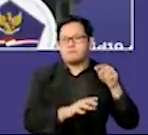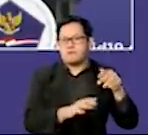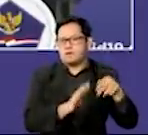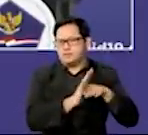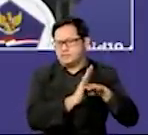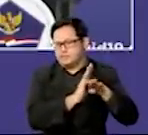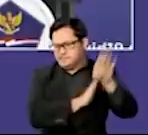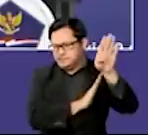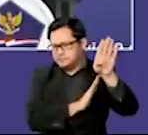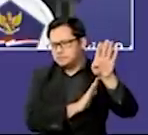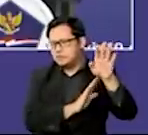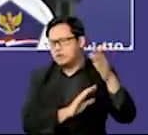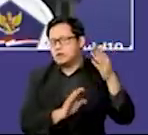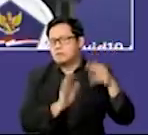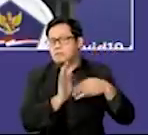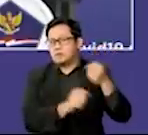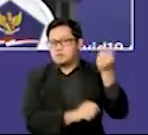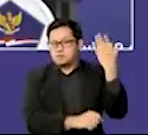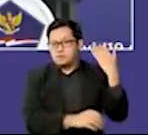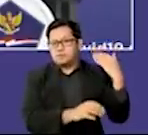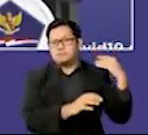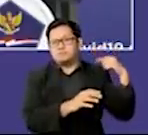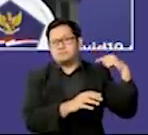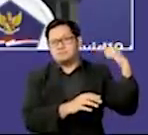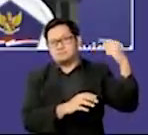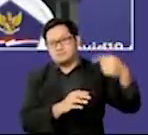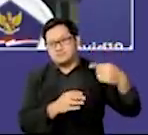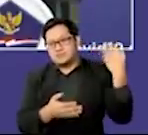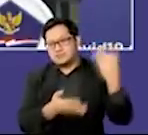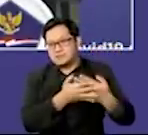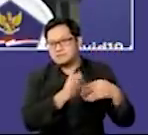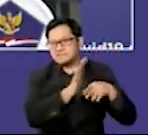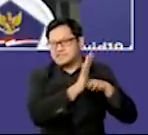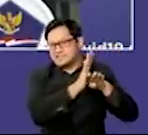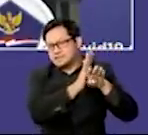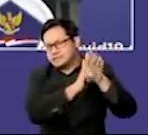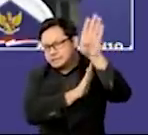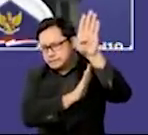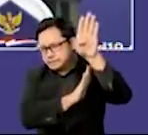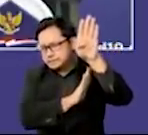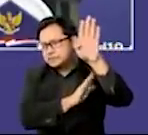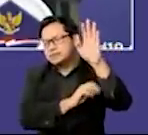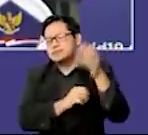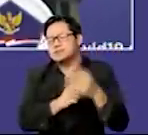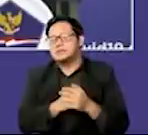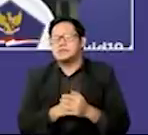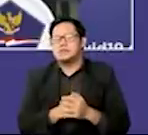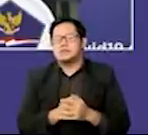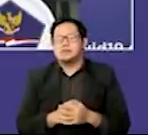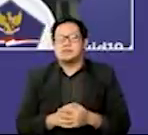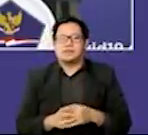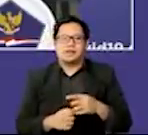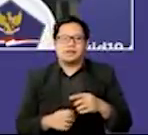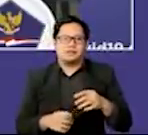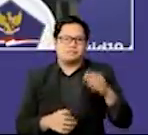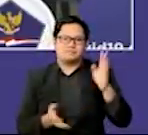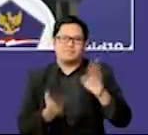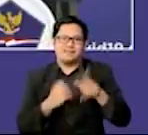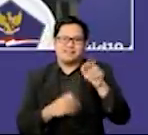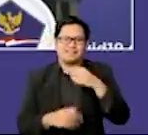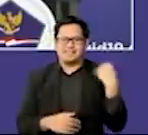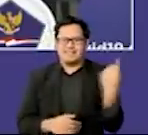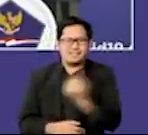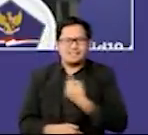seminggu sebelumnya sebesar 494 kembali lagi kita semua perlu berusaha keras